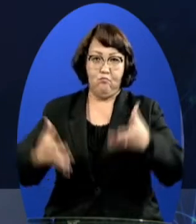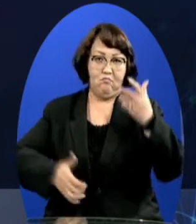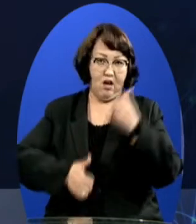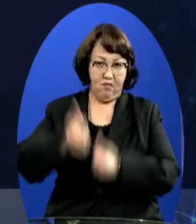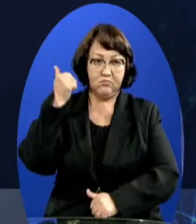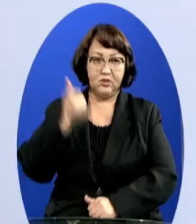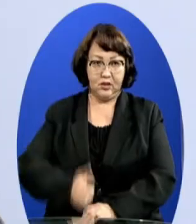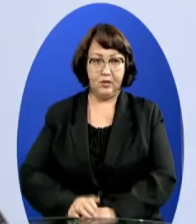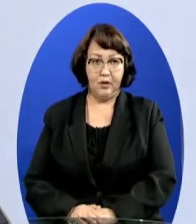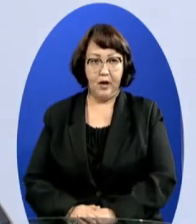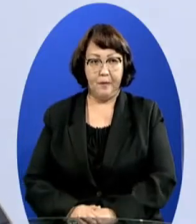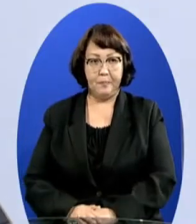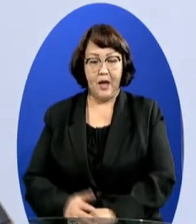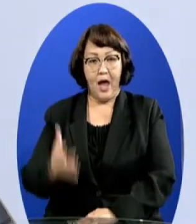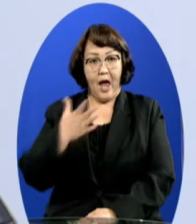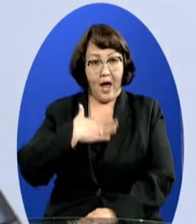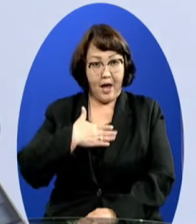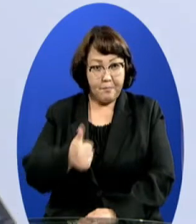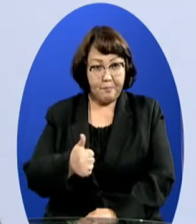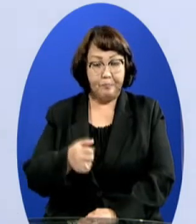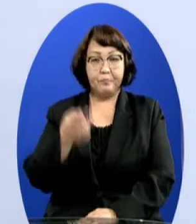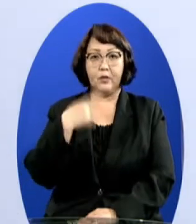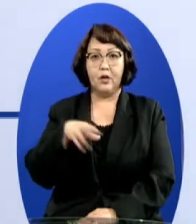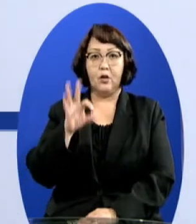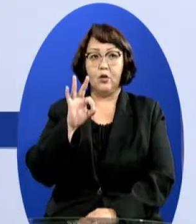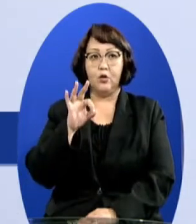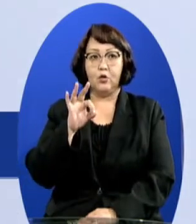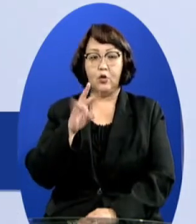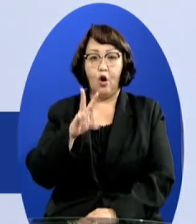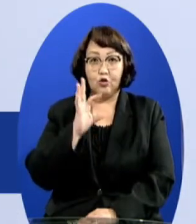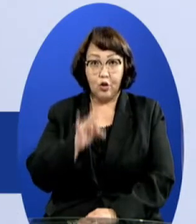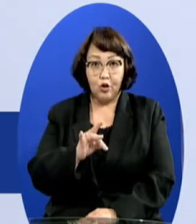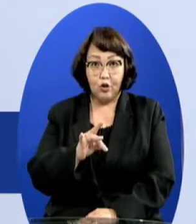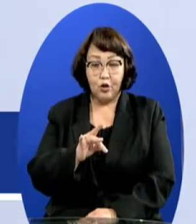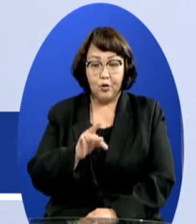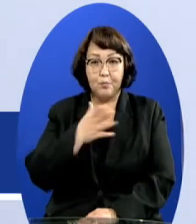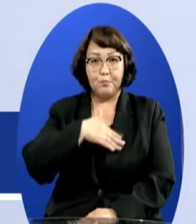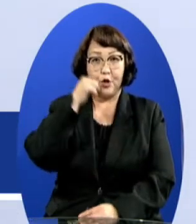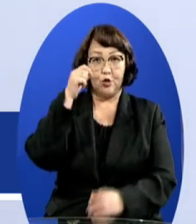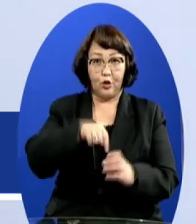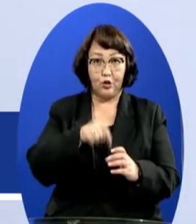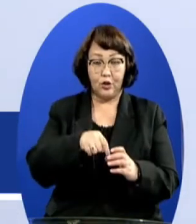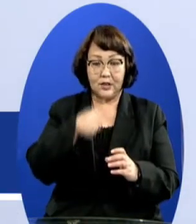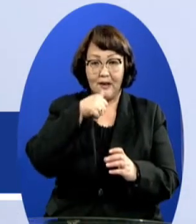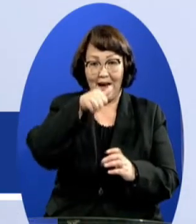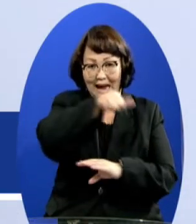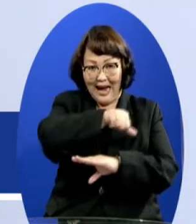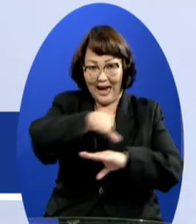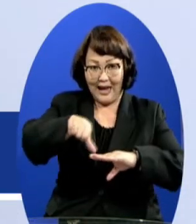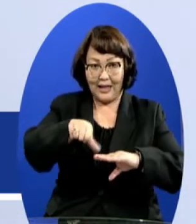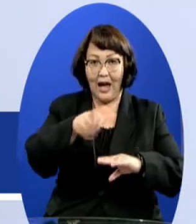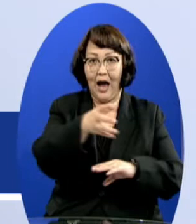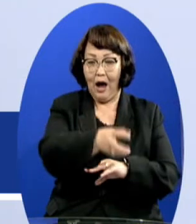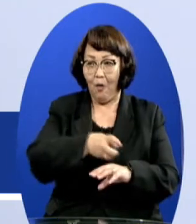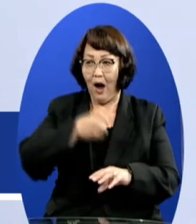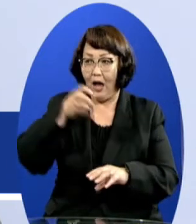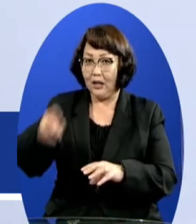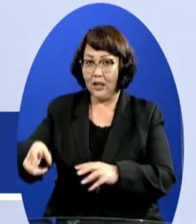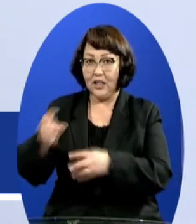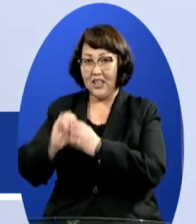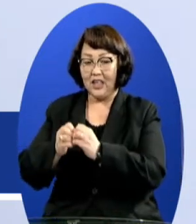байна. Амьд донороос эрхтэн шилжүүлэх үйл явц бол одоо ард иргэдийн дунд